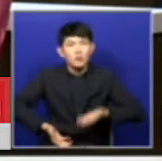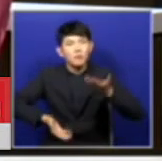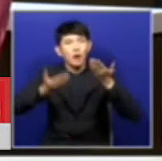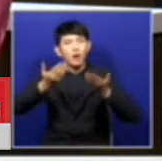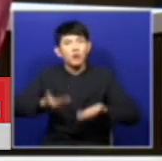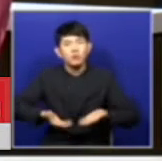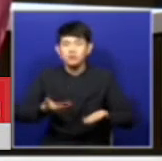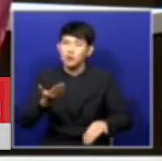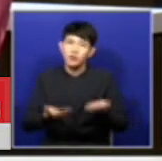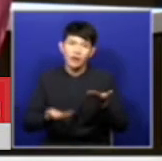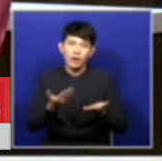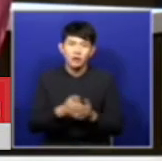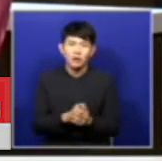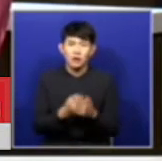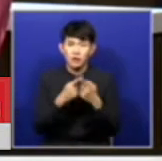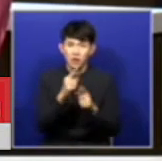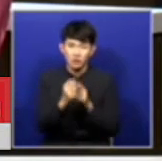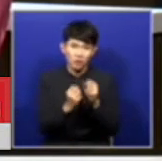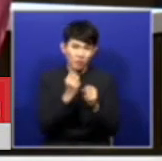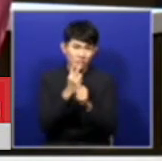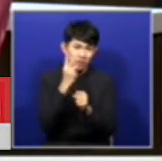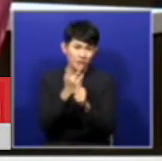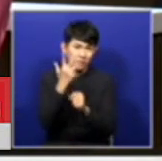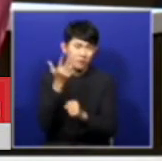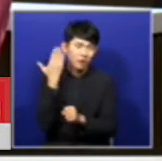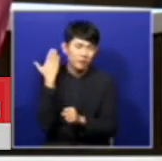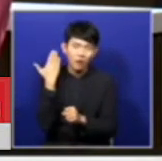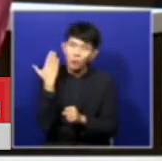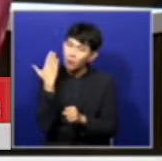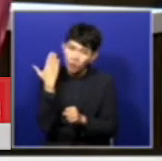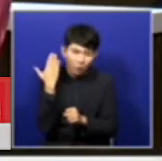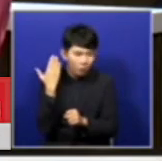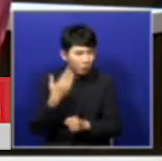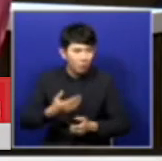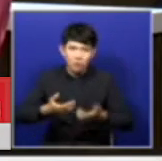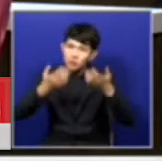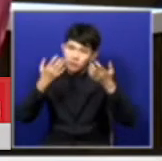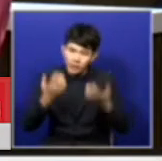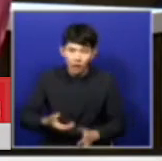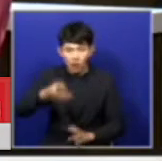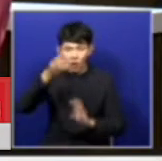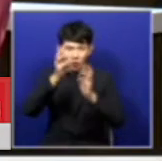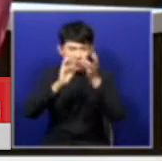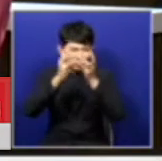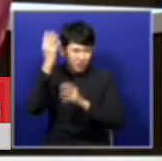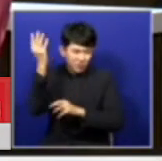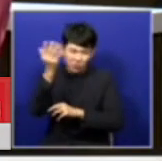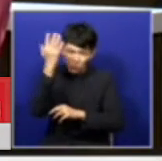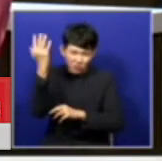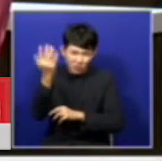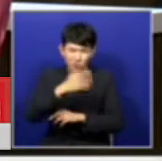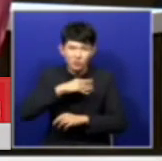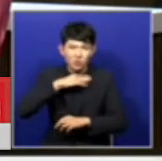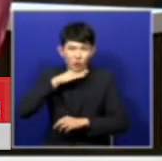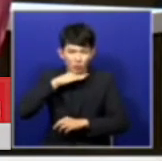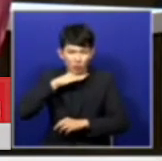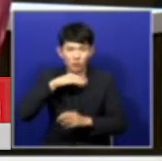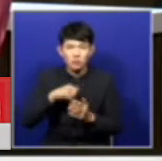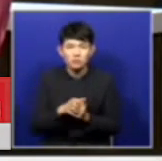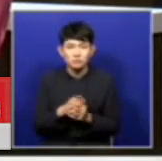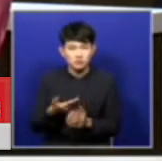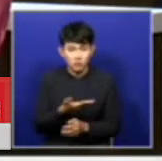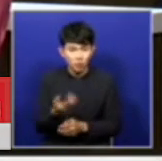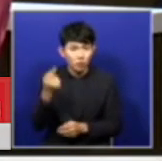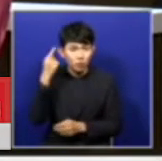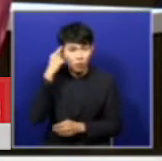ยเฉพาะ 2-3 ปีที่ผ่านมาล่าสุดเนี่ยสถานการณ์ค่อนข้างหนักหน่วงนะครับแล้วเราก็มาเรียนรู้คำว่า